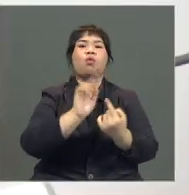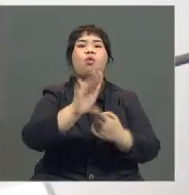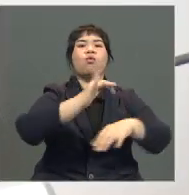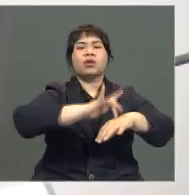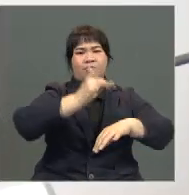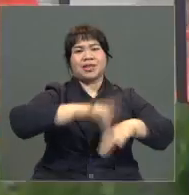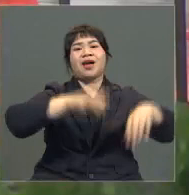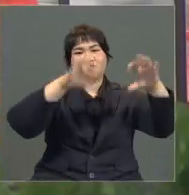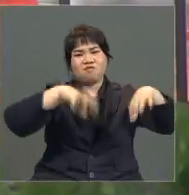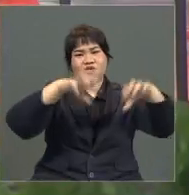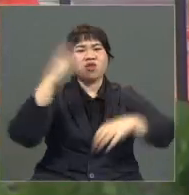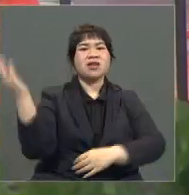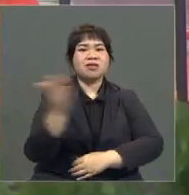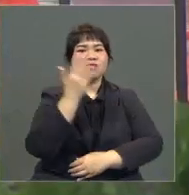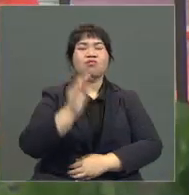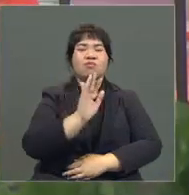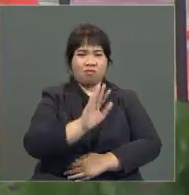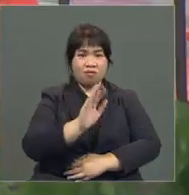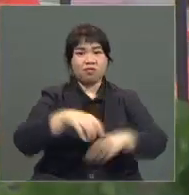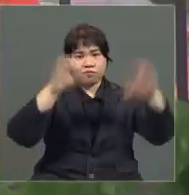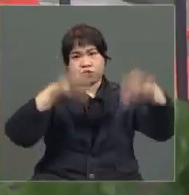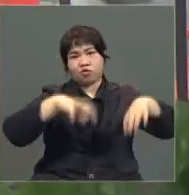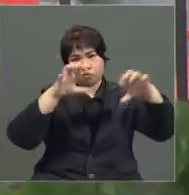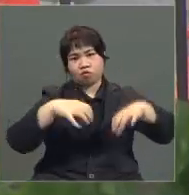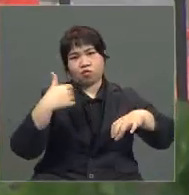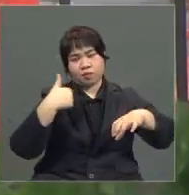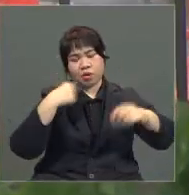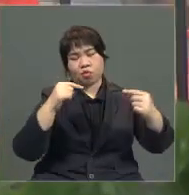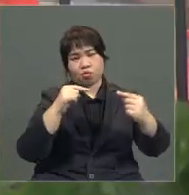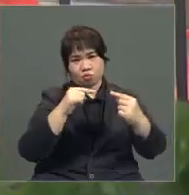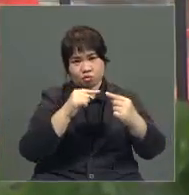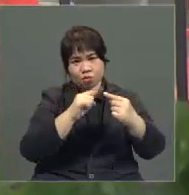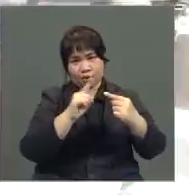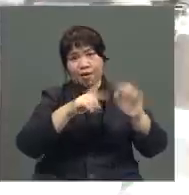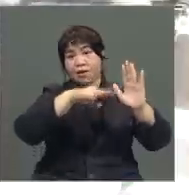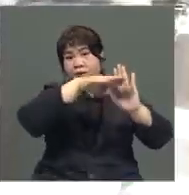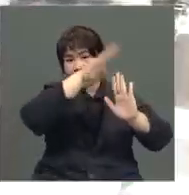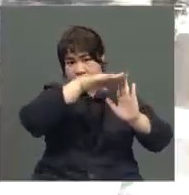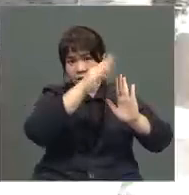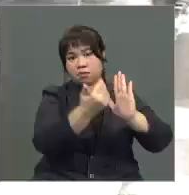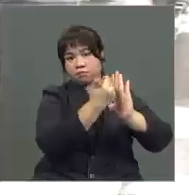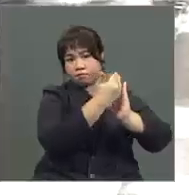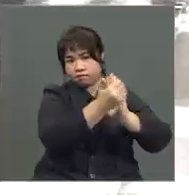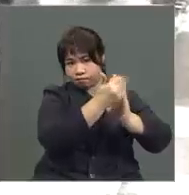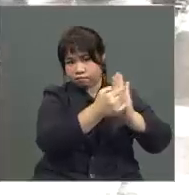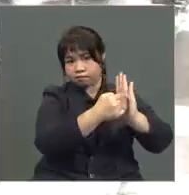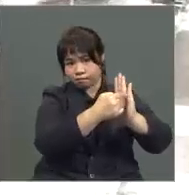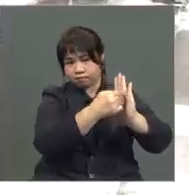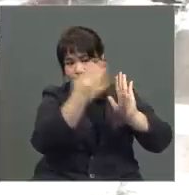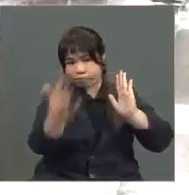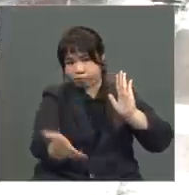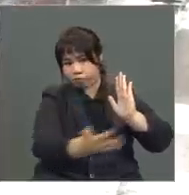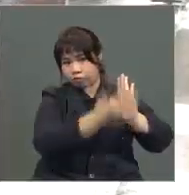ฤดูกาลเท่านั้นนะคะเกิดจากร่องฝนหรือว่าร่องมรสุมได้เคลื่อนลงมาพาดผ่านภาคเหนือและภาคตะวันออกเฉียงเหนือตอนบน